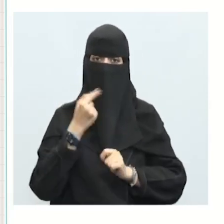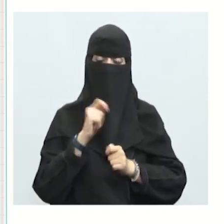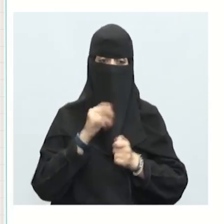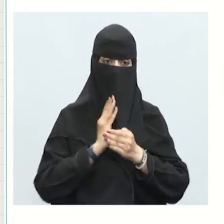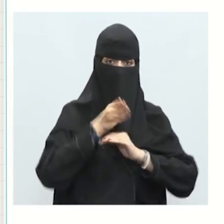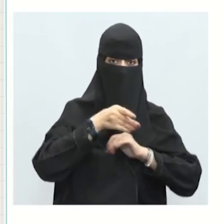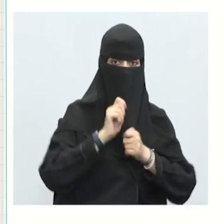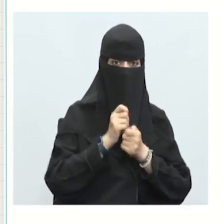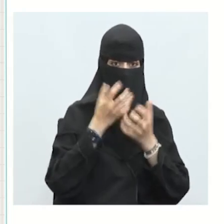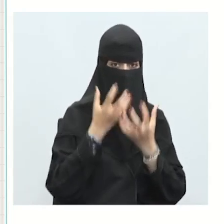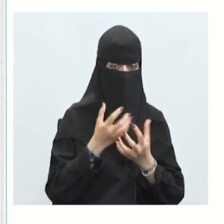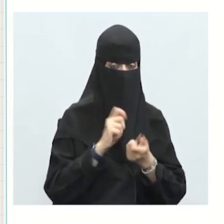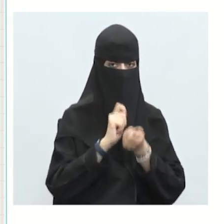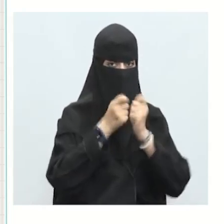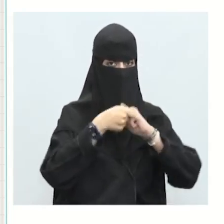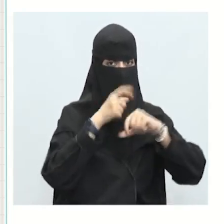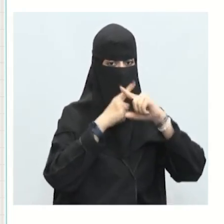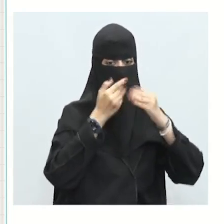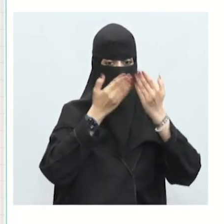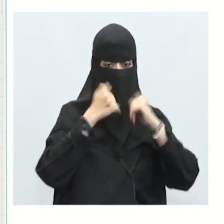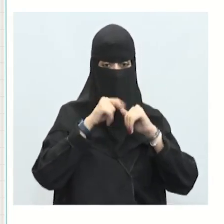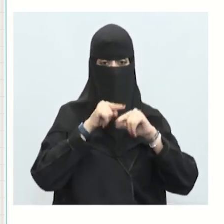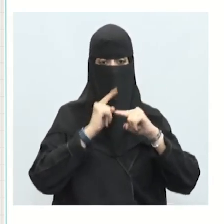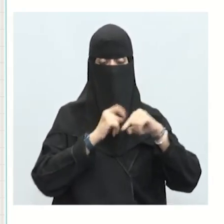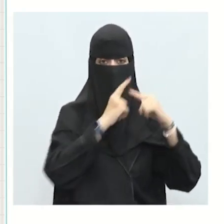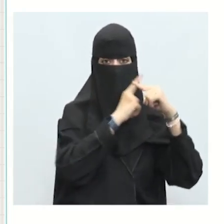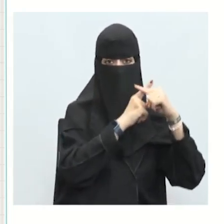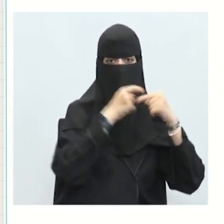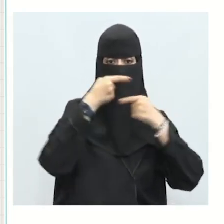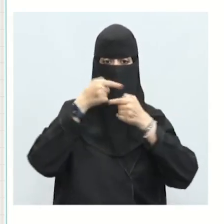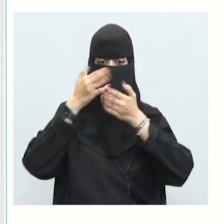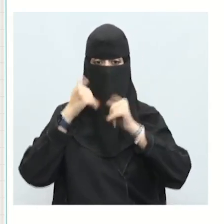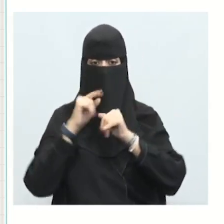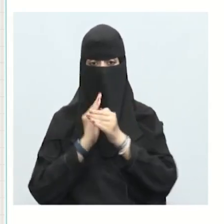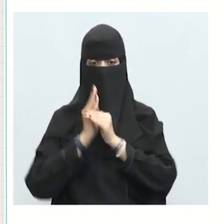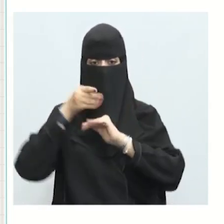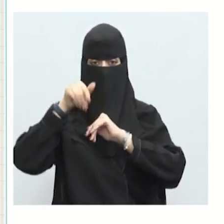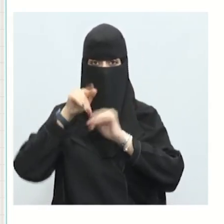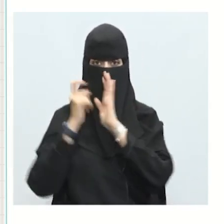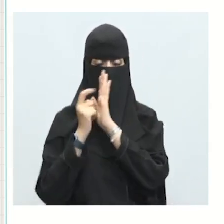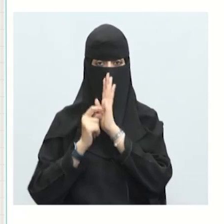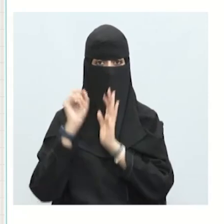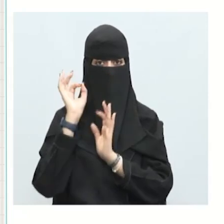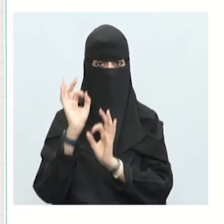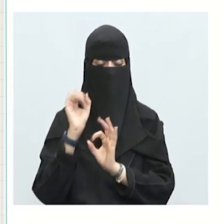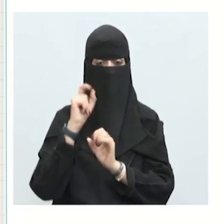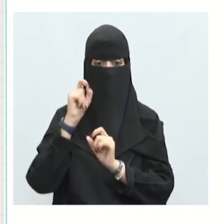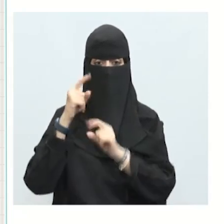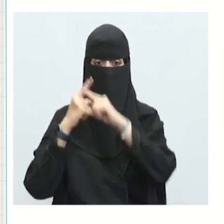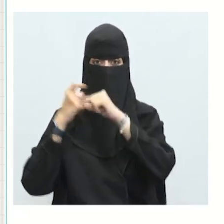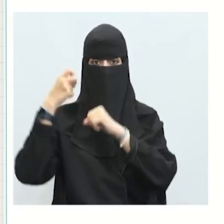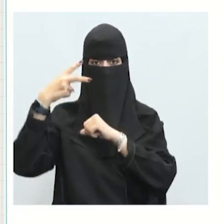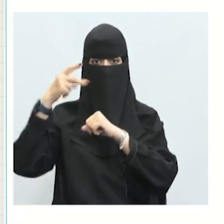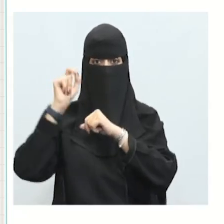ثم اكس يتم اسناد الى اكس ما تم ادخاله ثم عندنا الشرط اف اكس اكبر